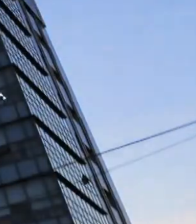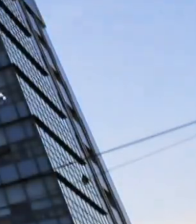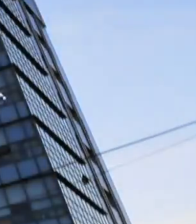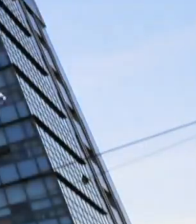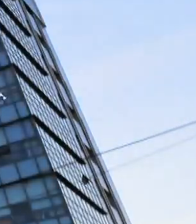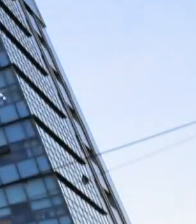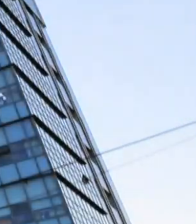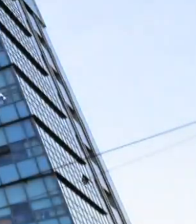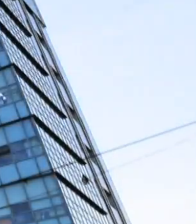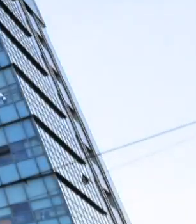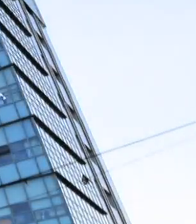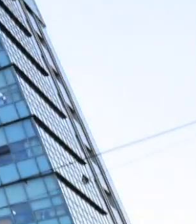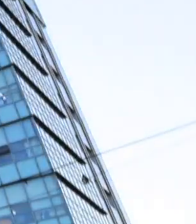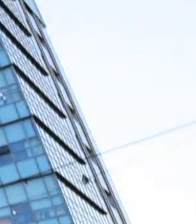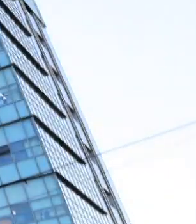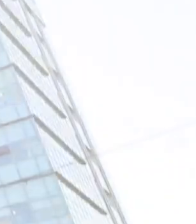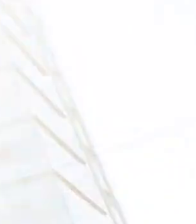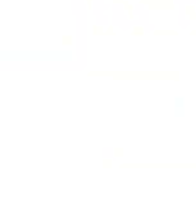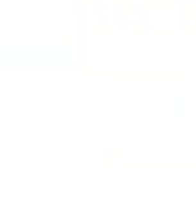새로워진 한국교회